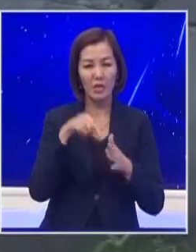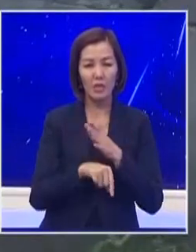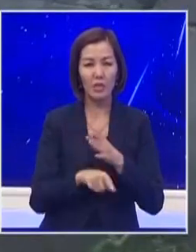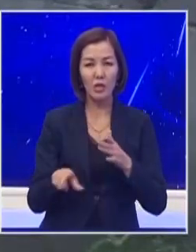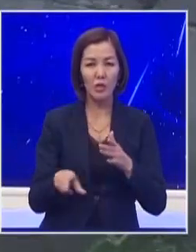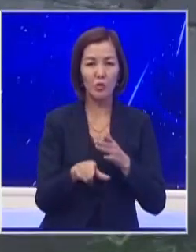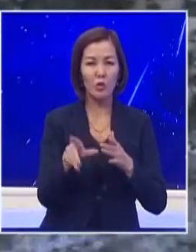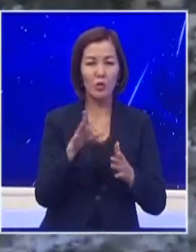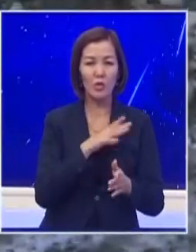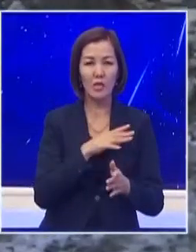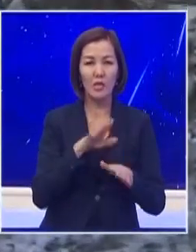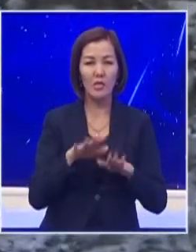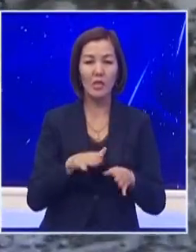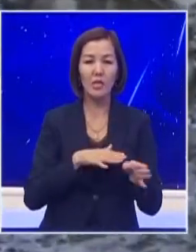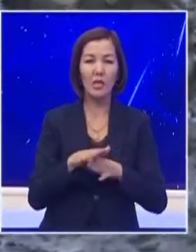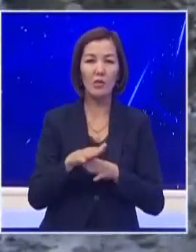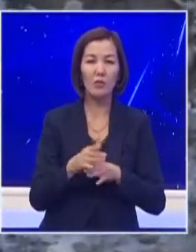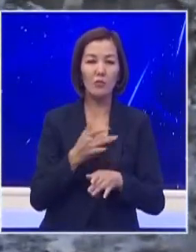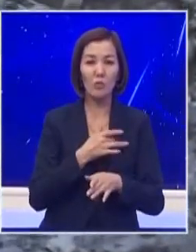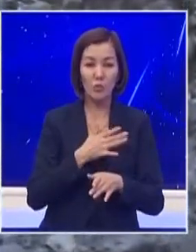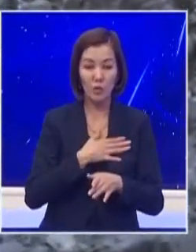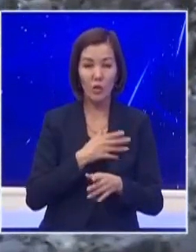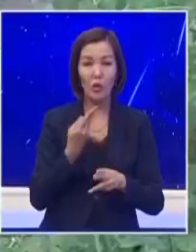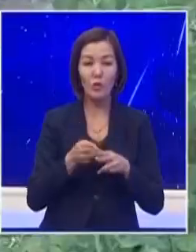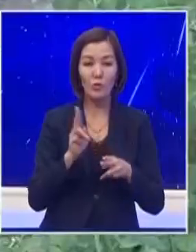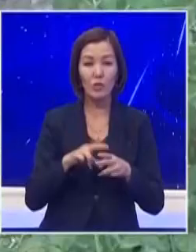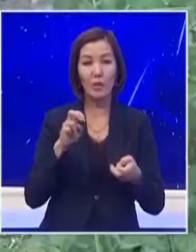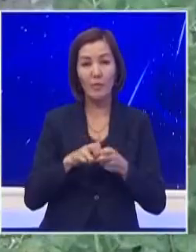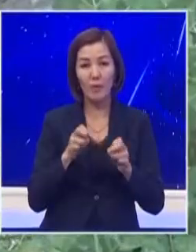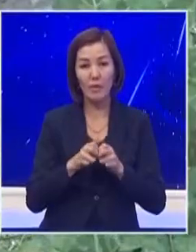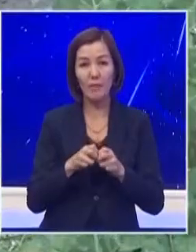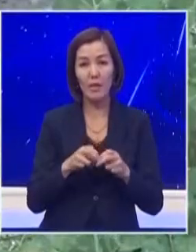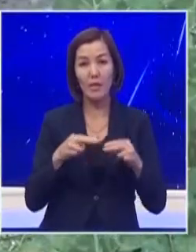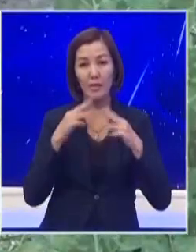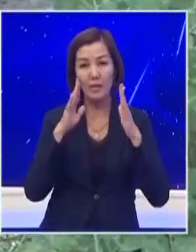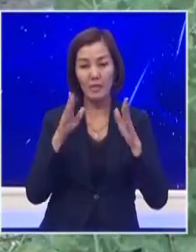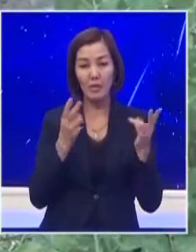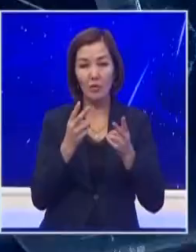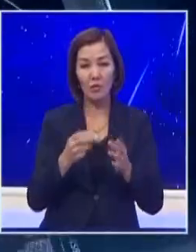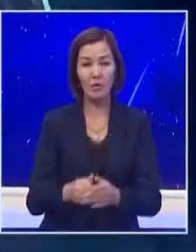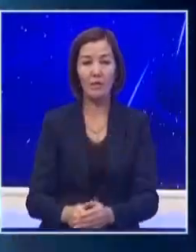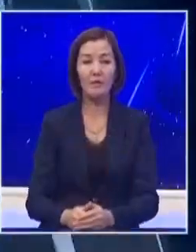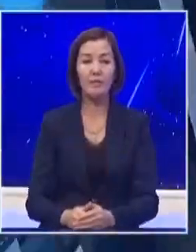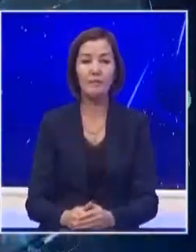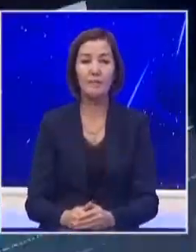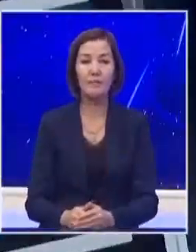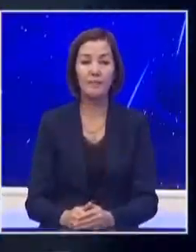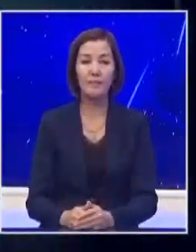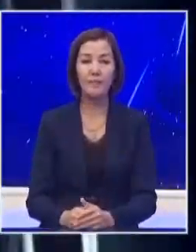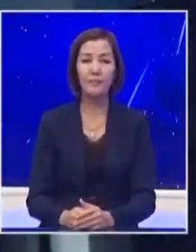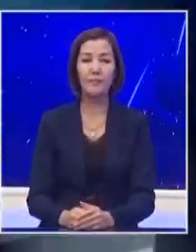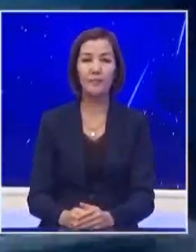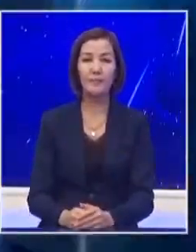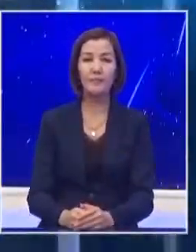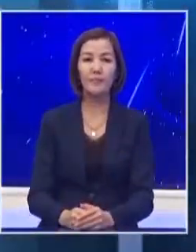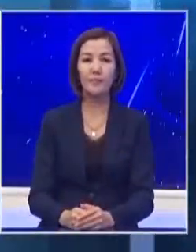жүйелер жергілікті атқарушы органдарға тиесілі. Сондықтан да бұл проблемалар назарға алынса дейді. Алмат Хамит,